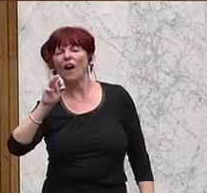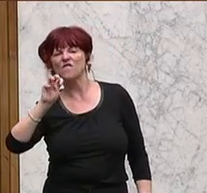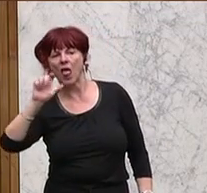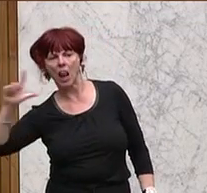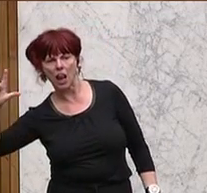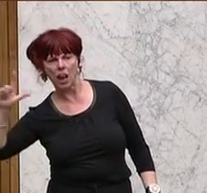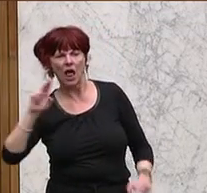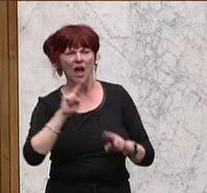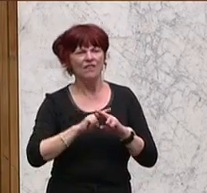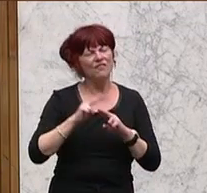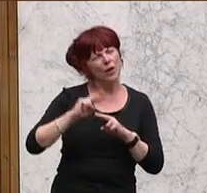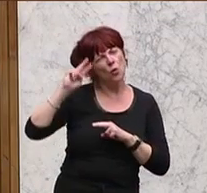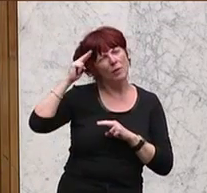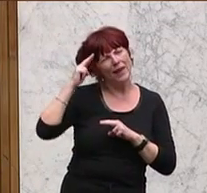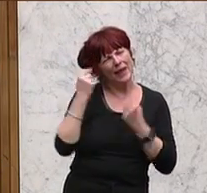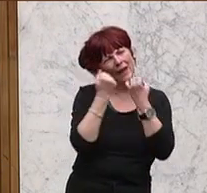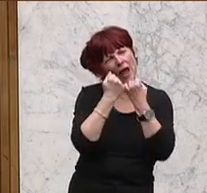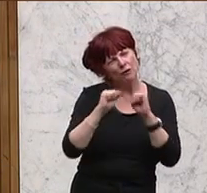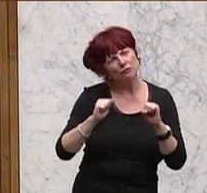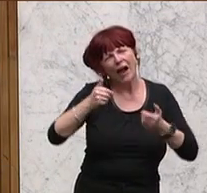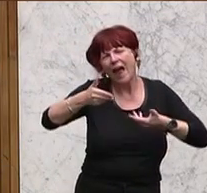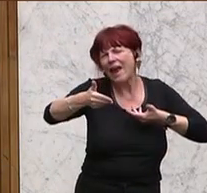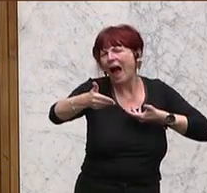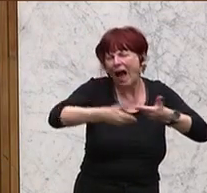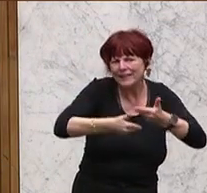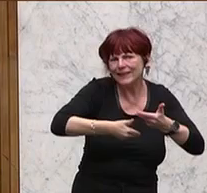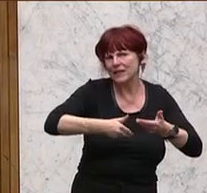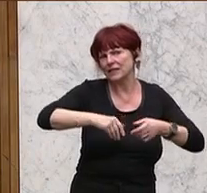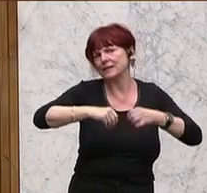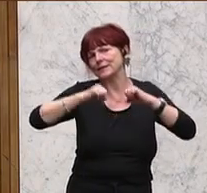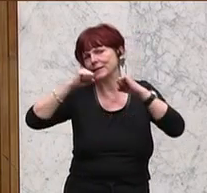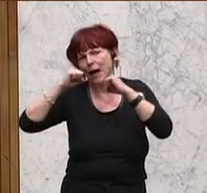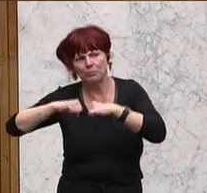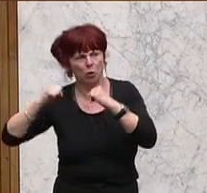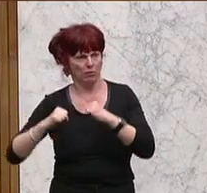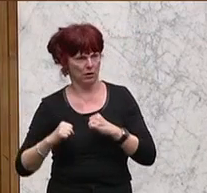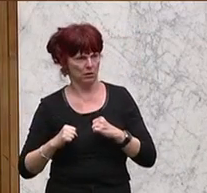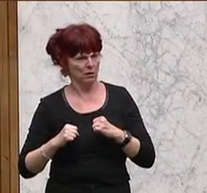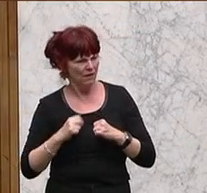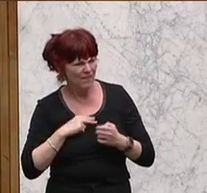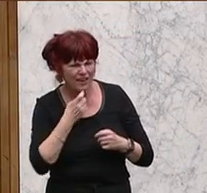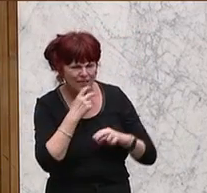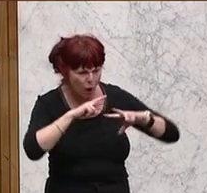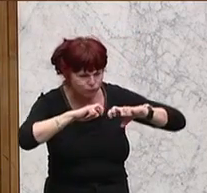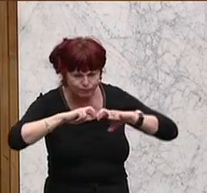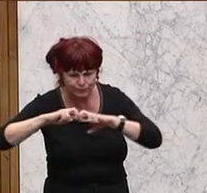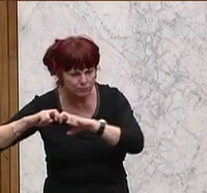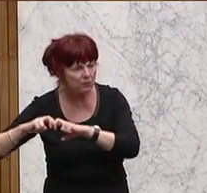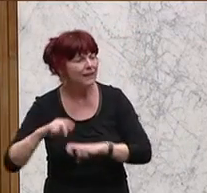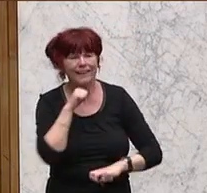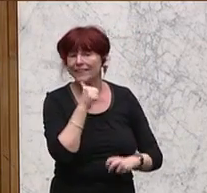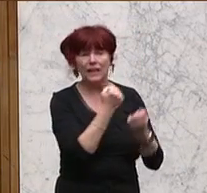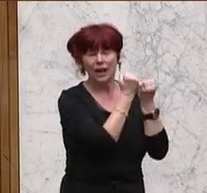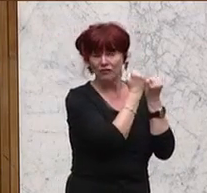Wort Freihandelsabkommen einmal näher anschauen. Es hat weder was mit Freiheit noch mit Handel zu